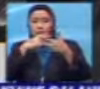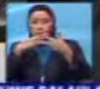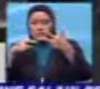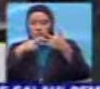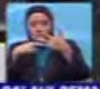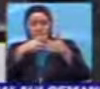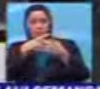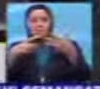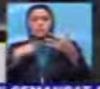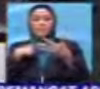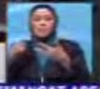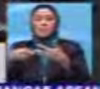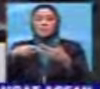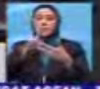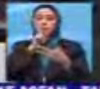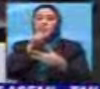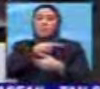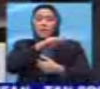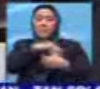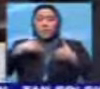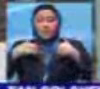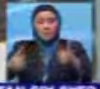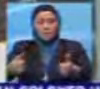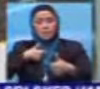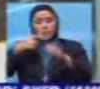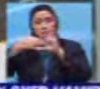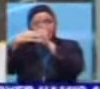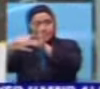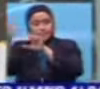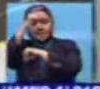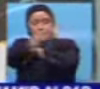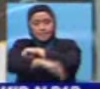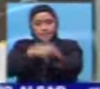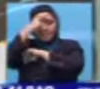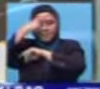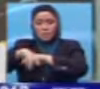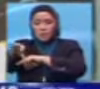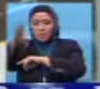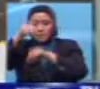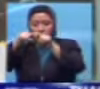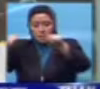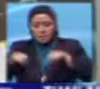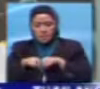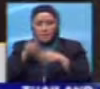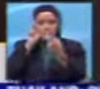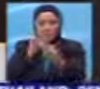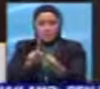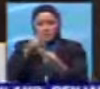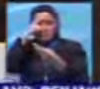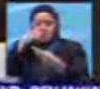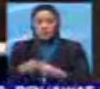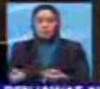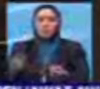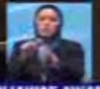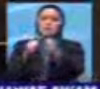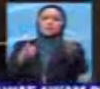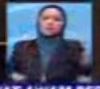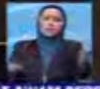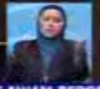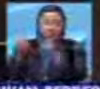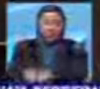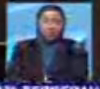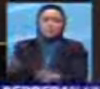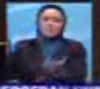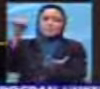memerlukan kerjasama kerajaan negeri khususnya bagi tapak pembinaan klinik di lokasi strategik bagi mengelak kejadian sama berulang pada masa